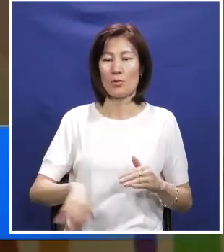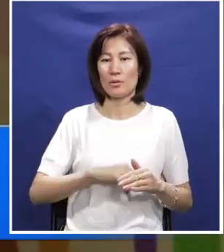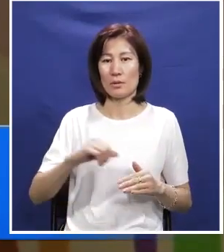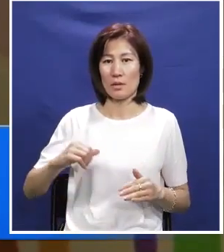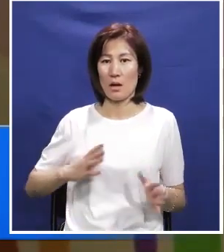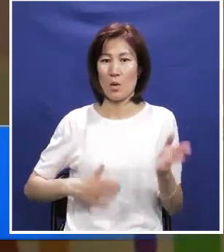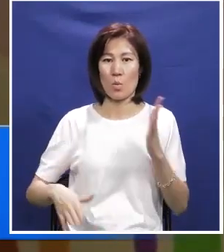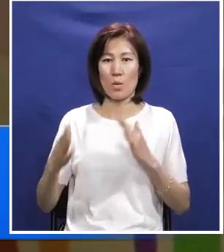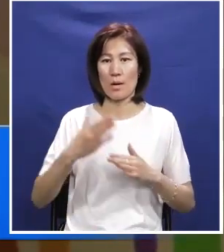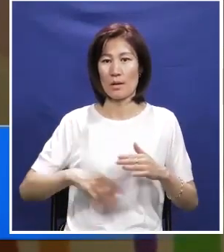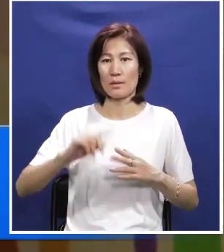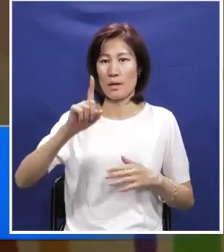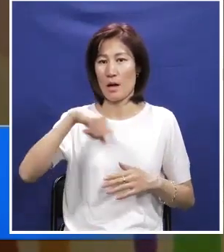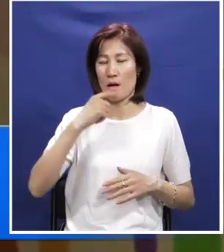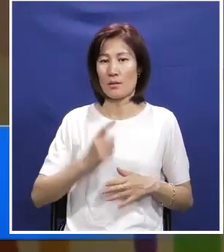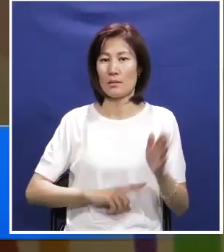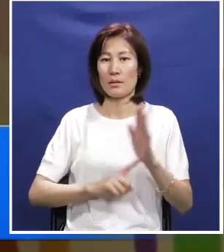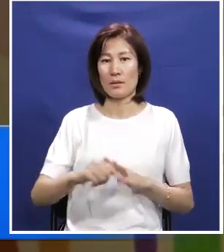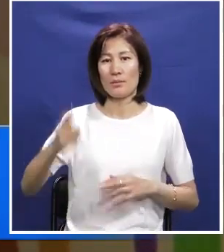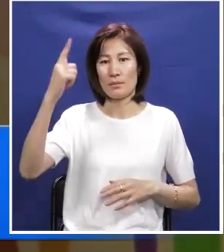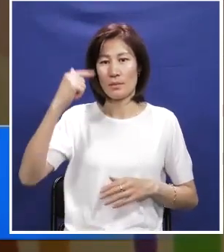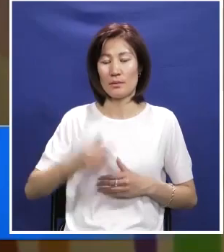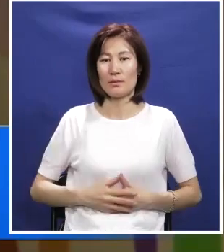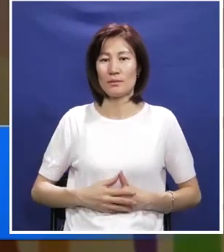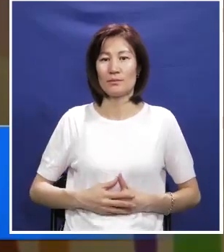өте қуаныштымды айтып, минадаршылығымызды білдіреміз.